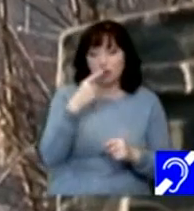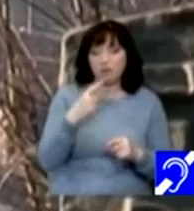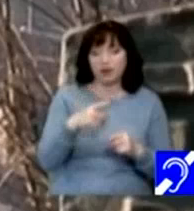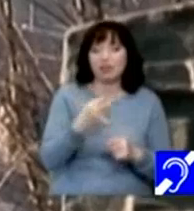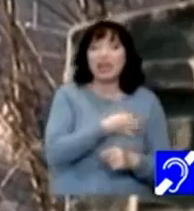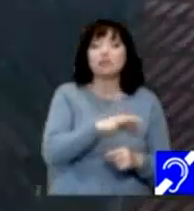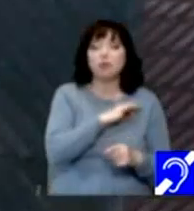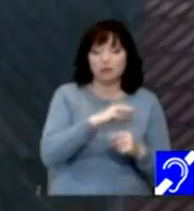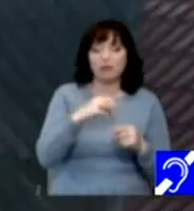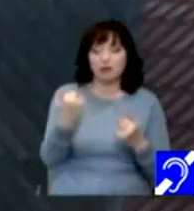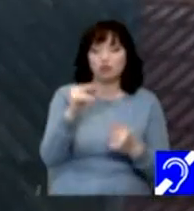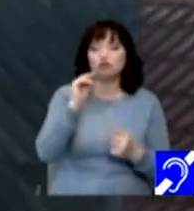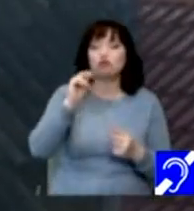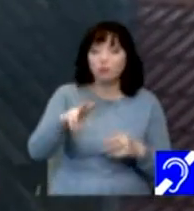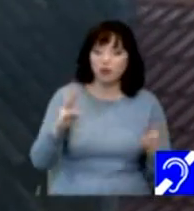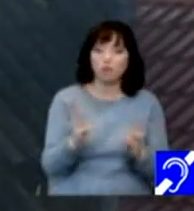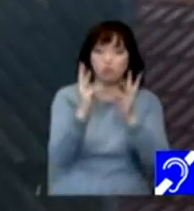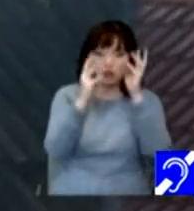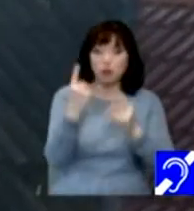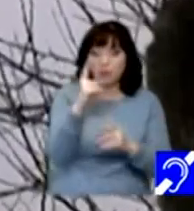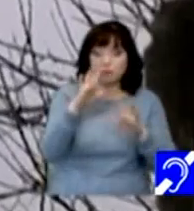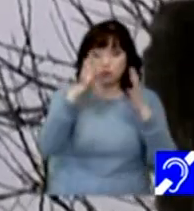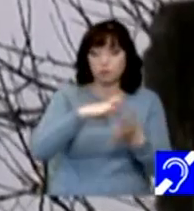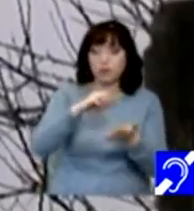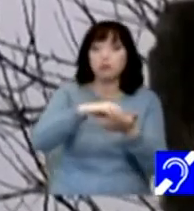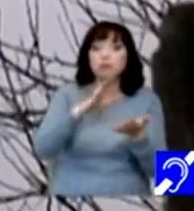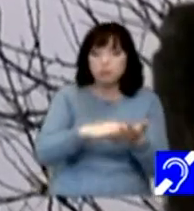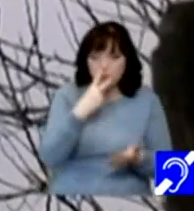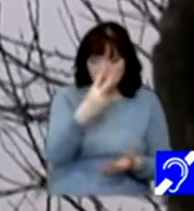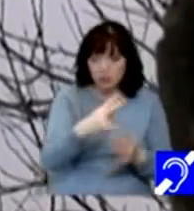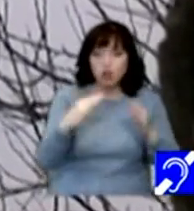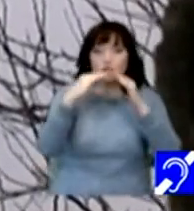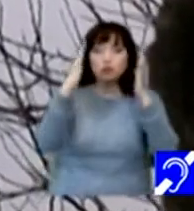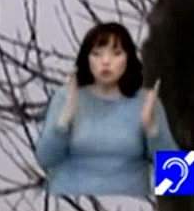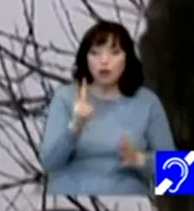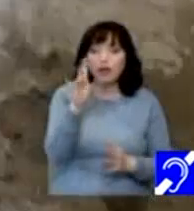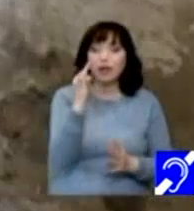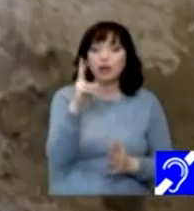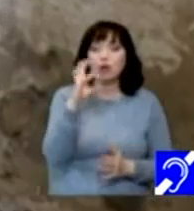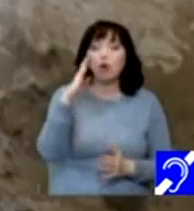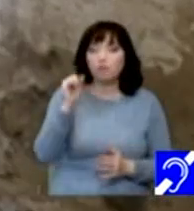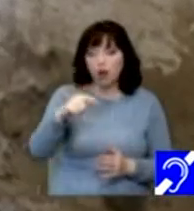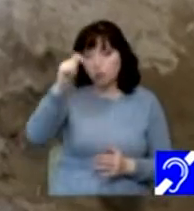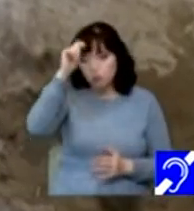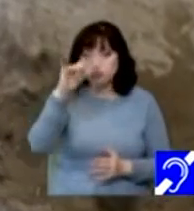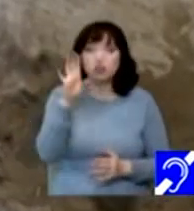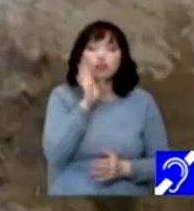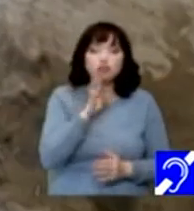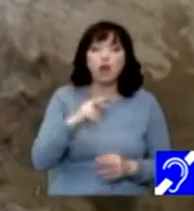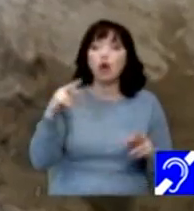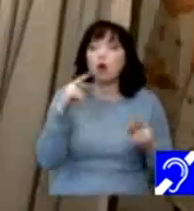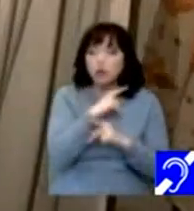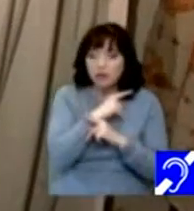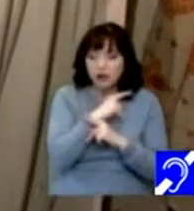Inspectoratului General pentru Situații de Urgență, primul caz a fost înregistrat într-o locuință din Cricova, unde un bărbat și o femeie s-au